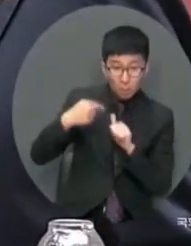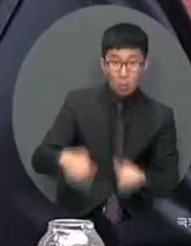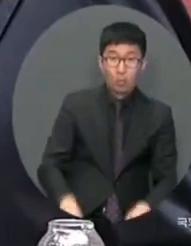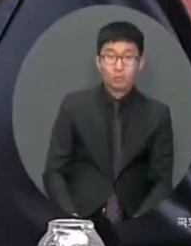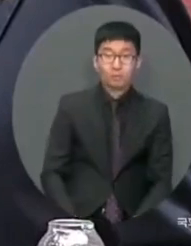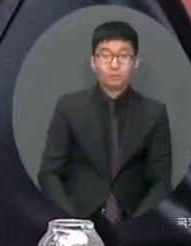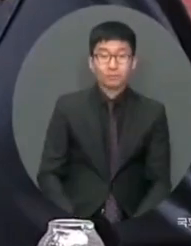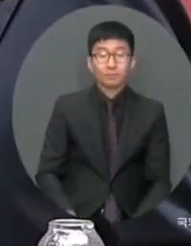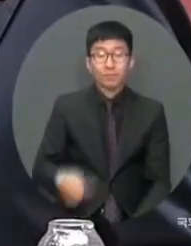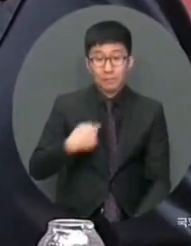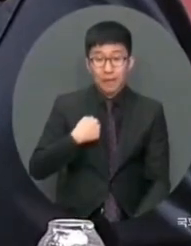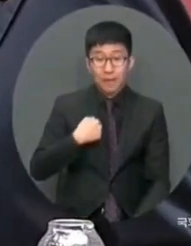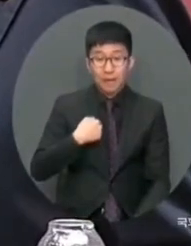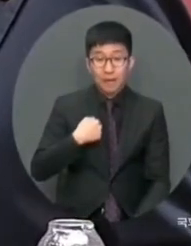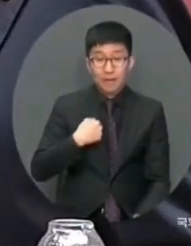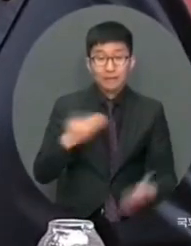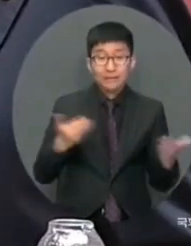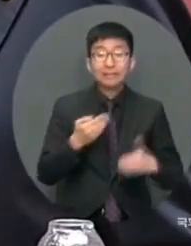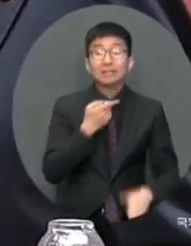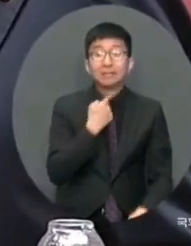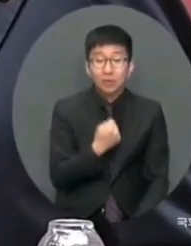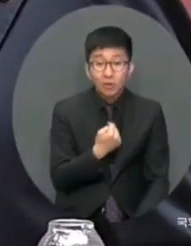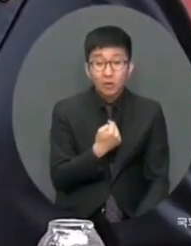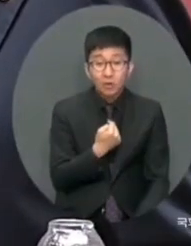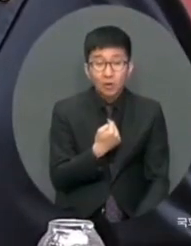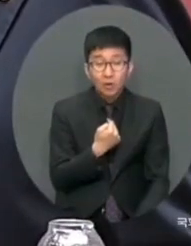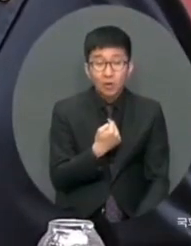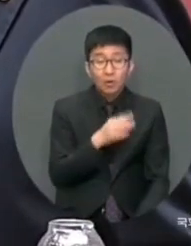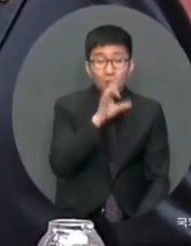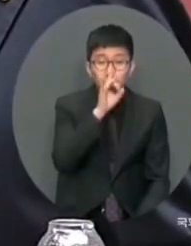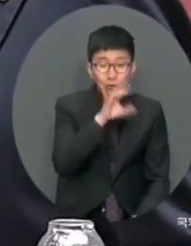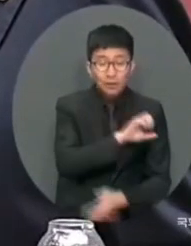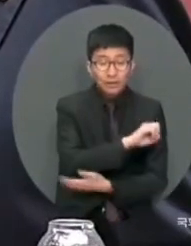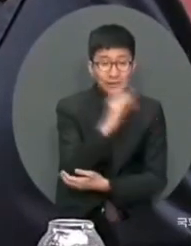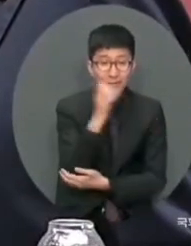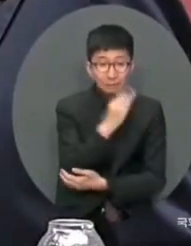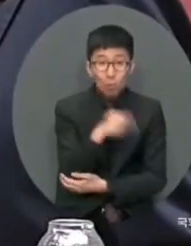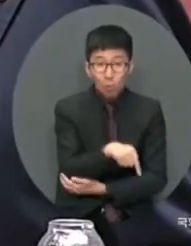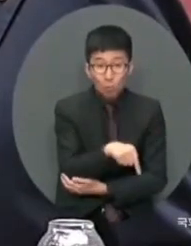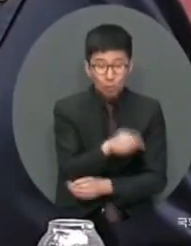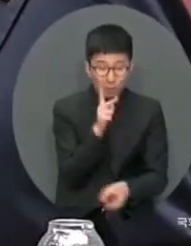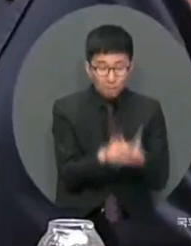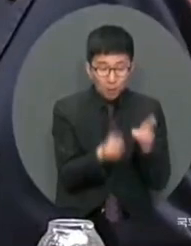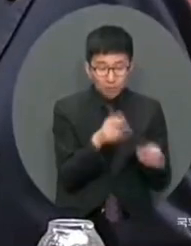제가 속한 그런 편집국에서는